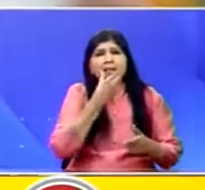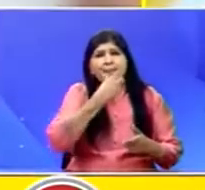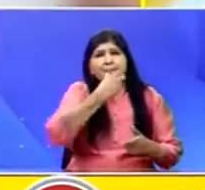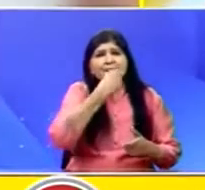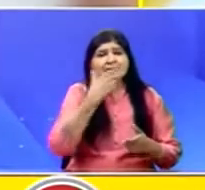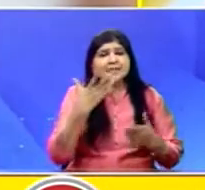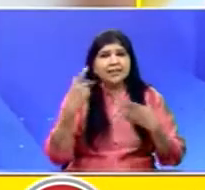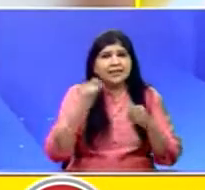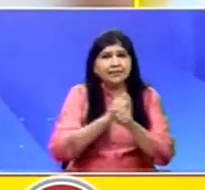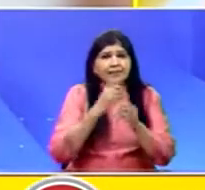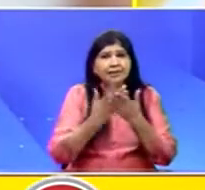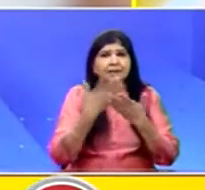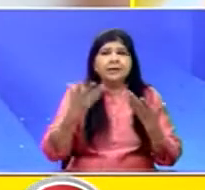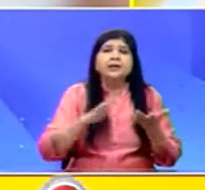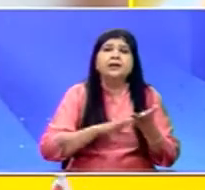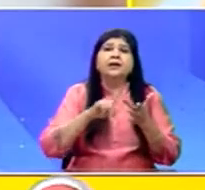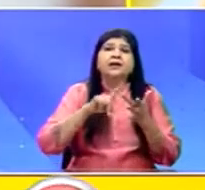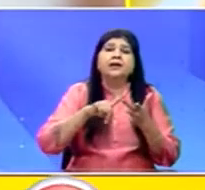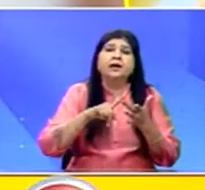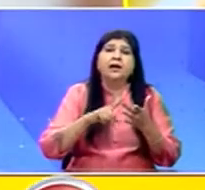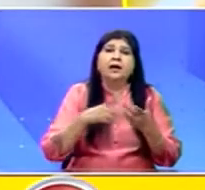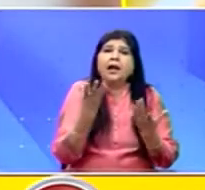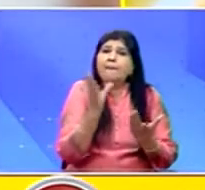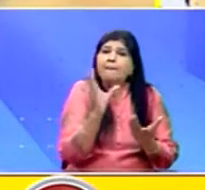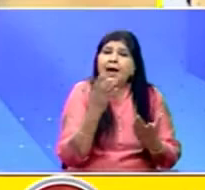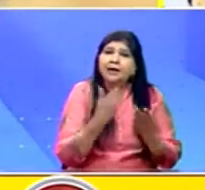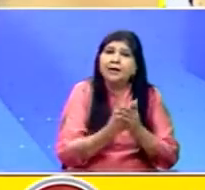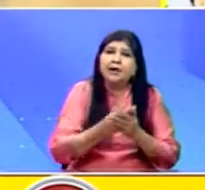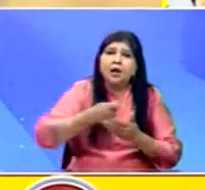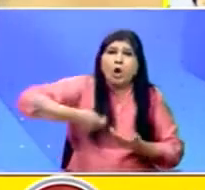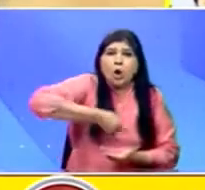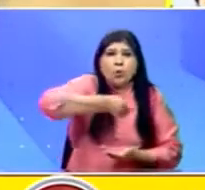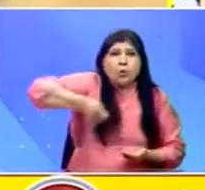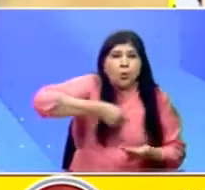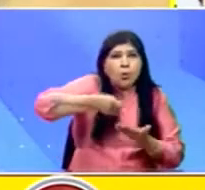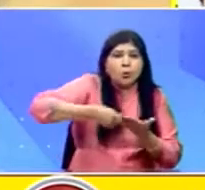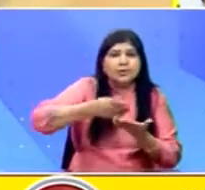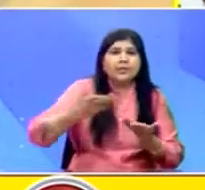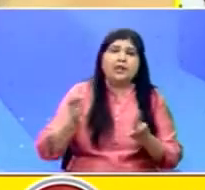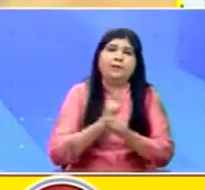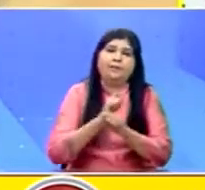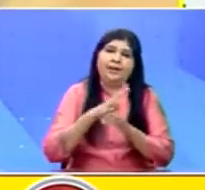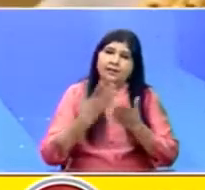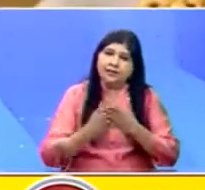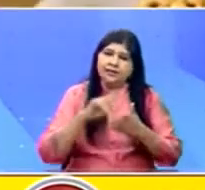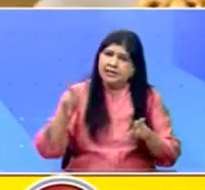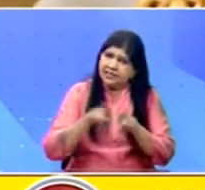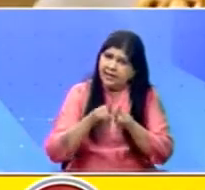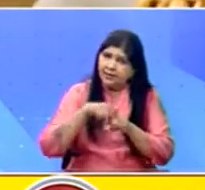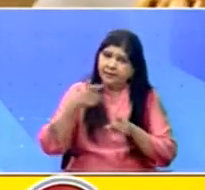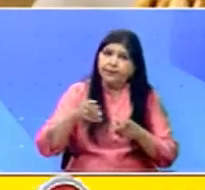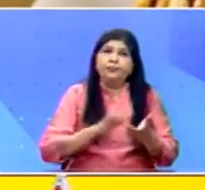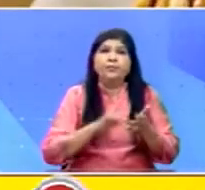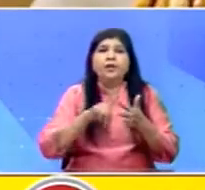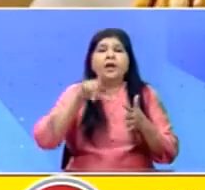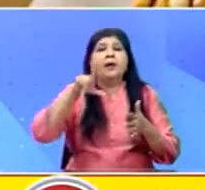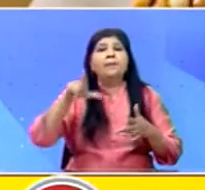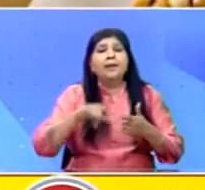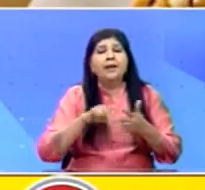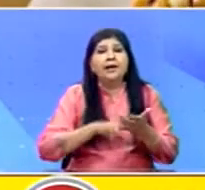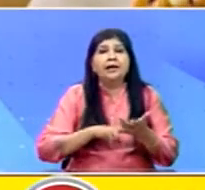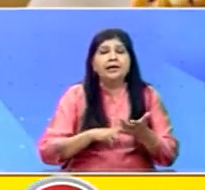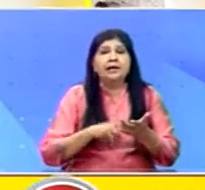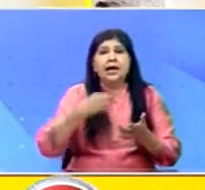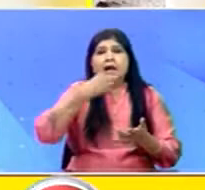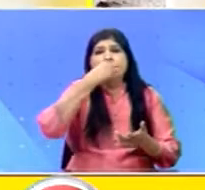कुछ मिलेट पैनकेक्स और डोसा भी बना रहे हैं। वहीं कुछ ऐसे हैं जो मिलेट एनर्जी